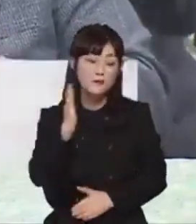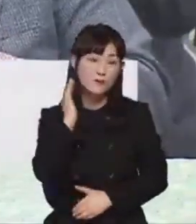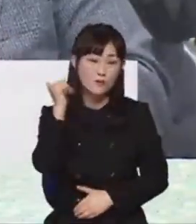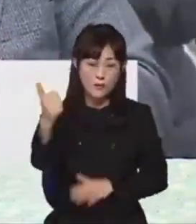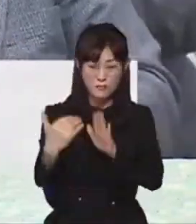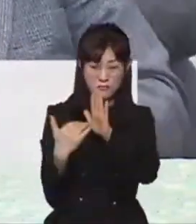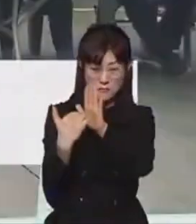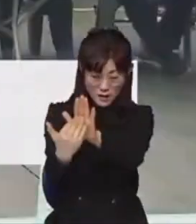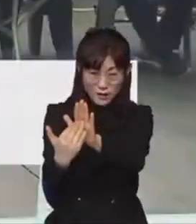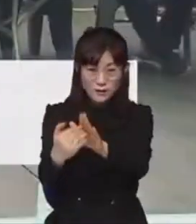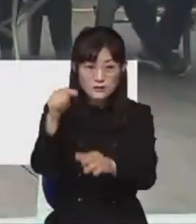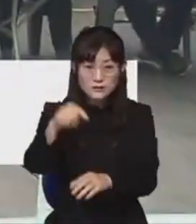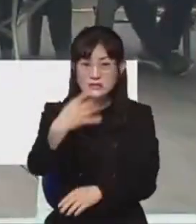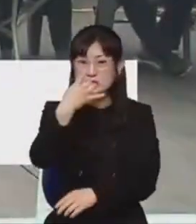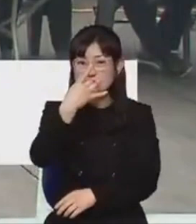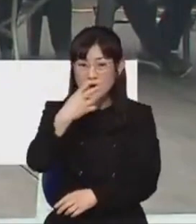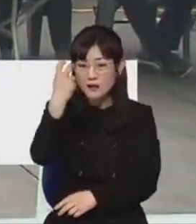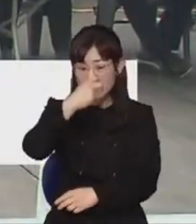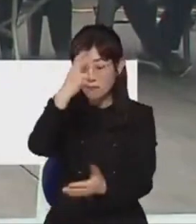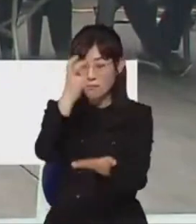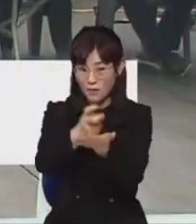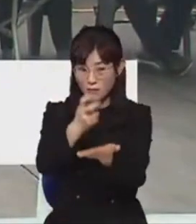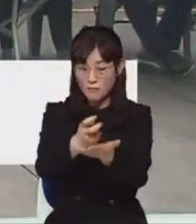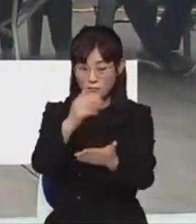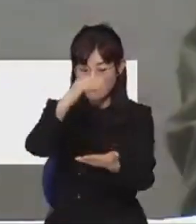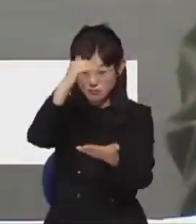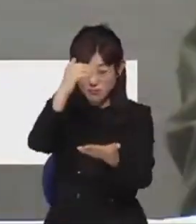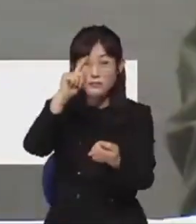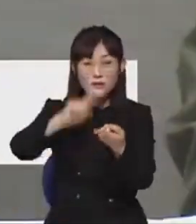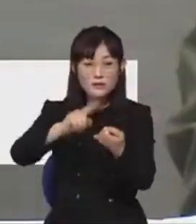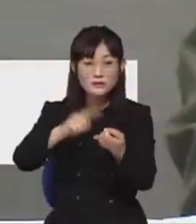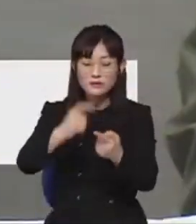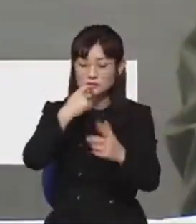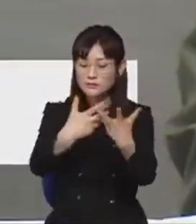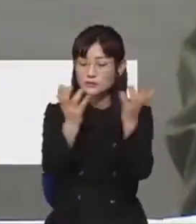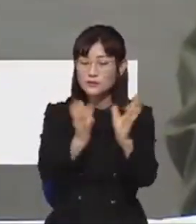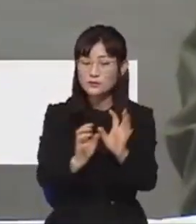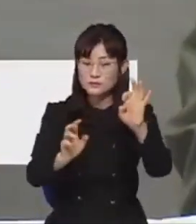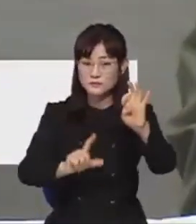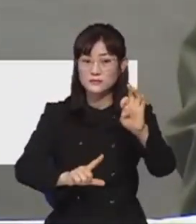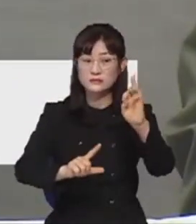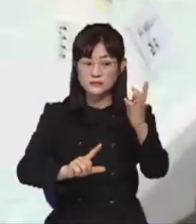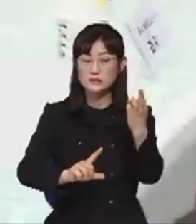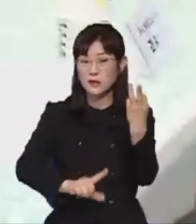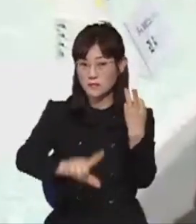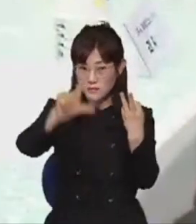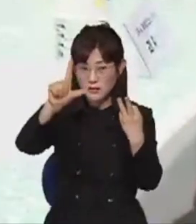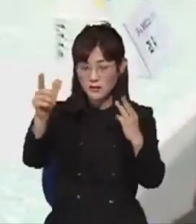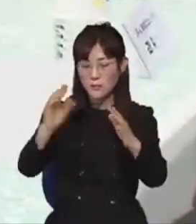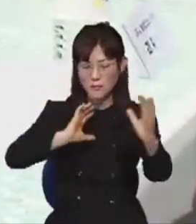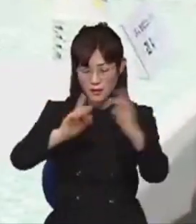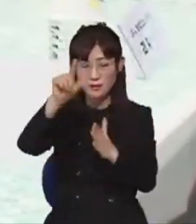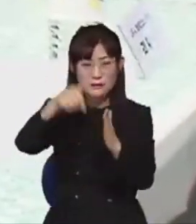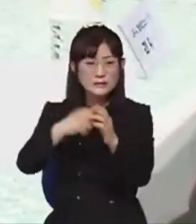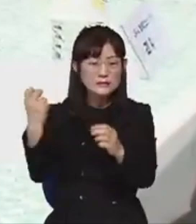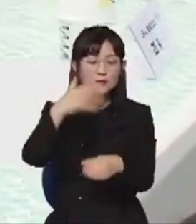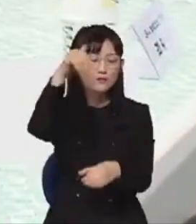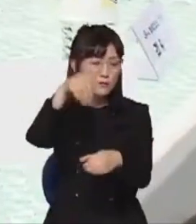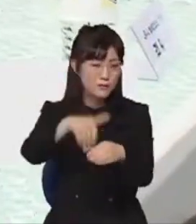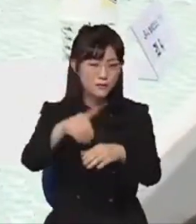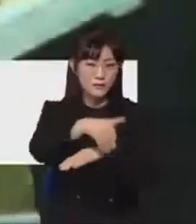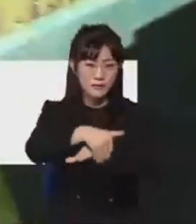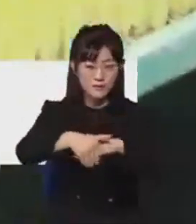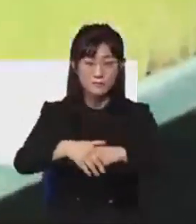대통령이 거부권을 행사한 양곡관리법 개정안에 대해 민주당은 오는 13일 본회의에서 재투표에 나서기로